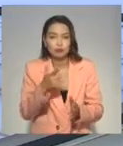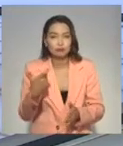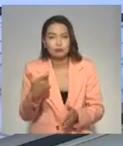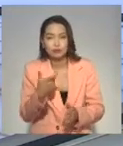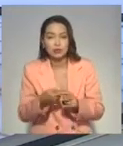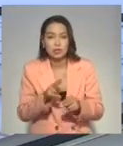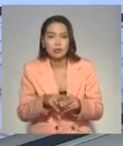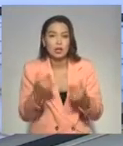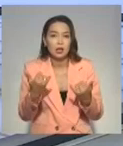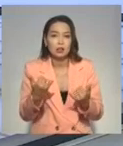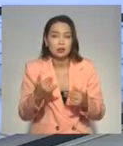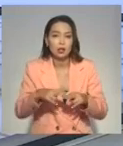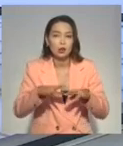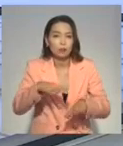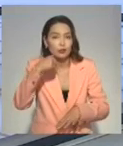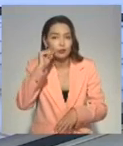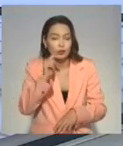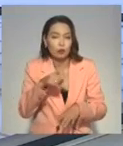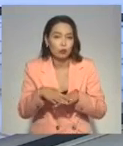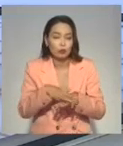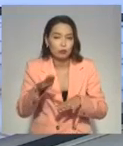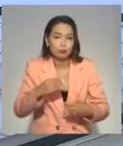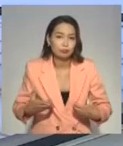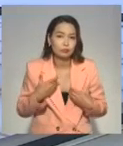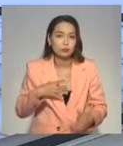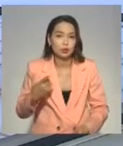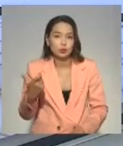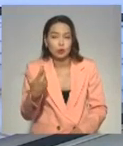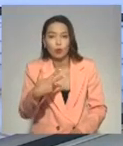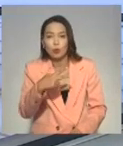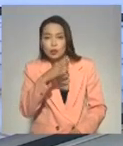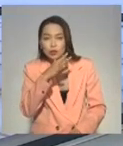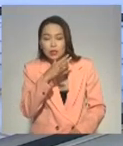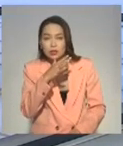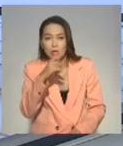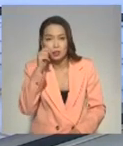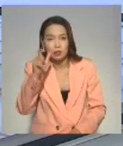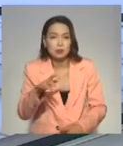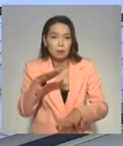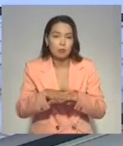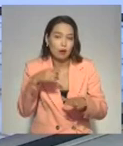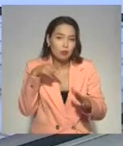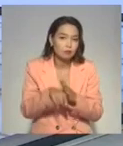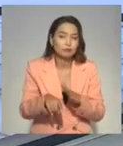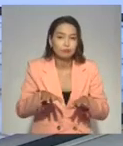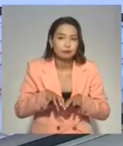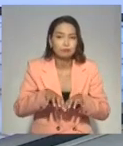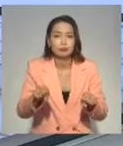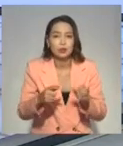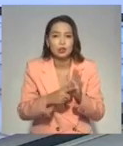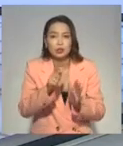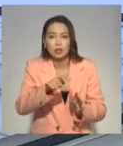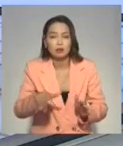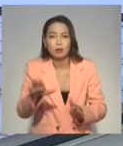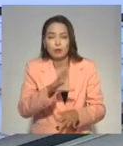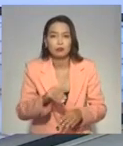Бұл оқиға кеше ел ордалықтарды дүр сілкіндірді. Қолында қаруы бар 30 жастағы жігіт банк бөлімшесі ғимаратын басып алып, ондағы 7 адамды кепілге